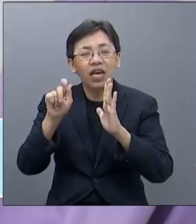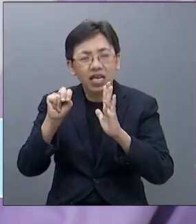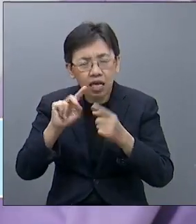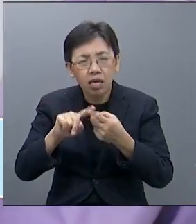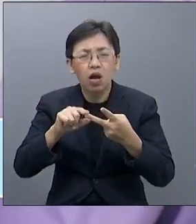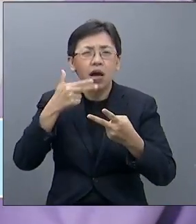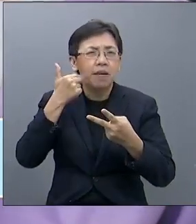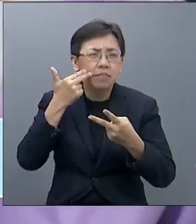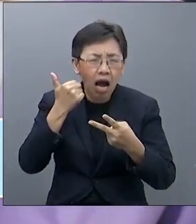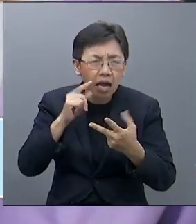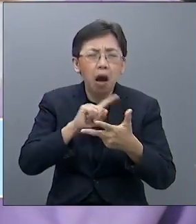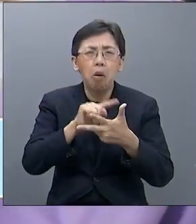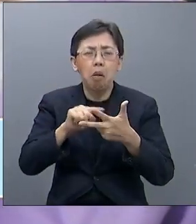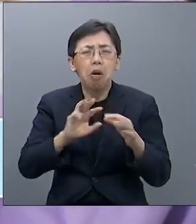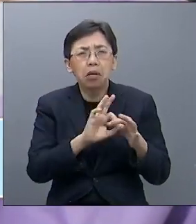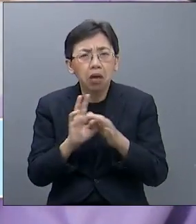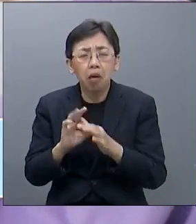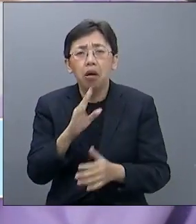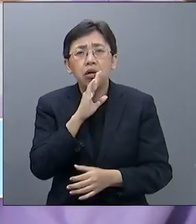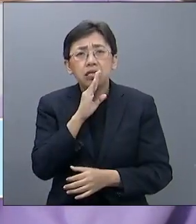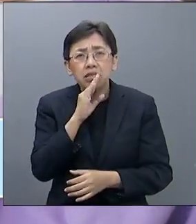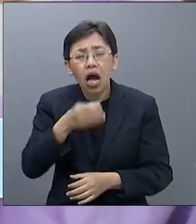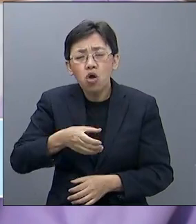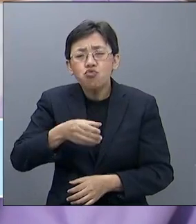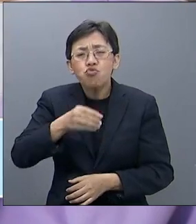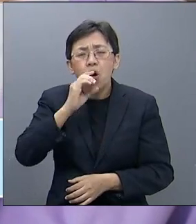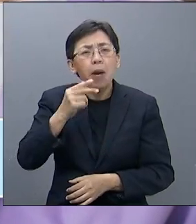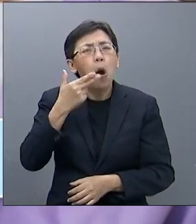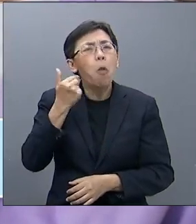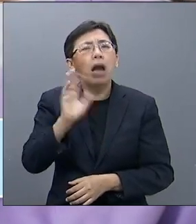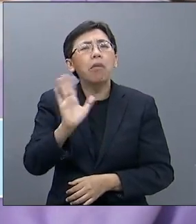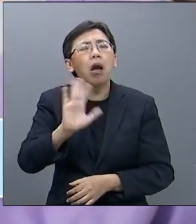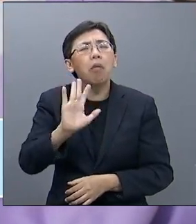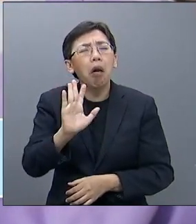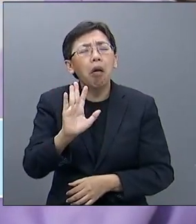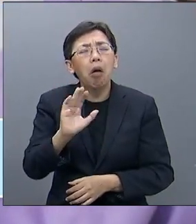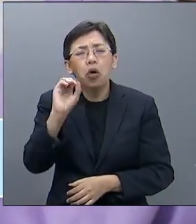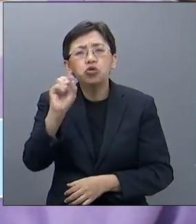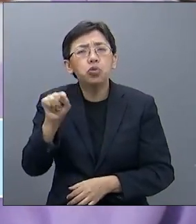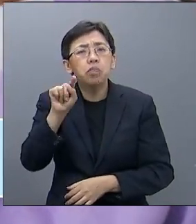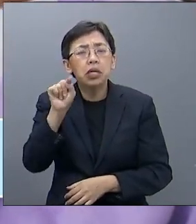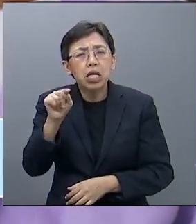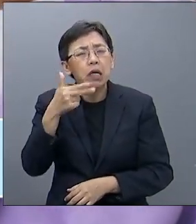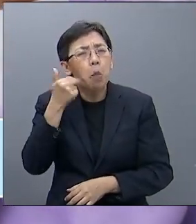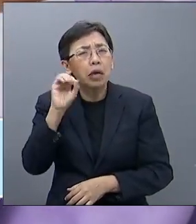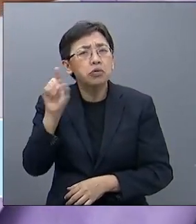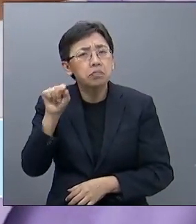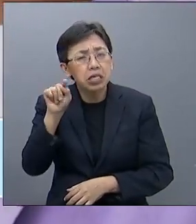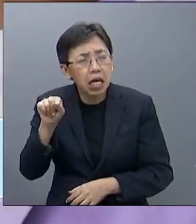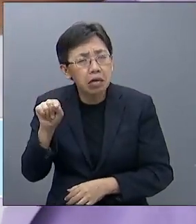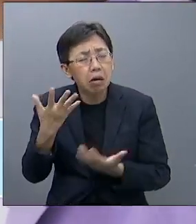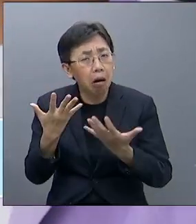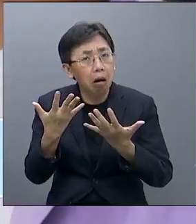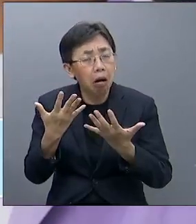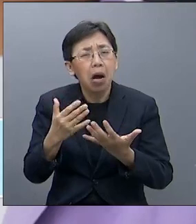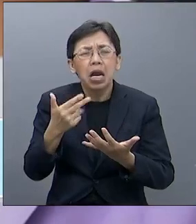มุติค่ะไม่กินแบบกินแบบไม่มีน้ำตาลแล้วกัน กินแบบให้หญ้าหวาน เป็นแบบซีโร่แคลหรือการให้สารให้ความหวานแบบอื่นๆเสี่ยงต่อภา